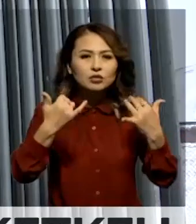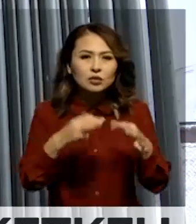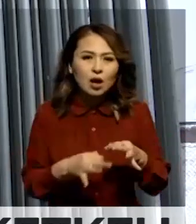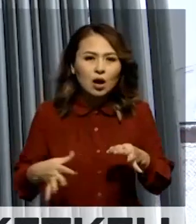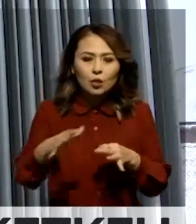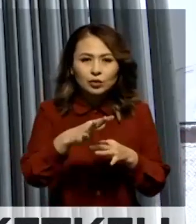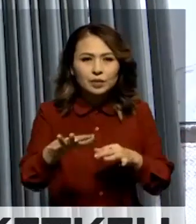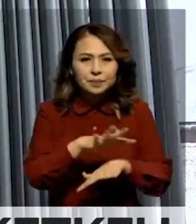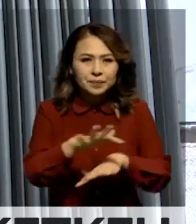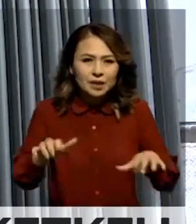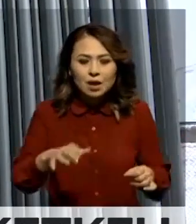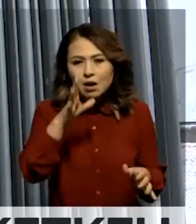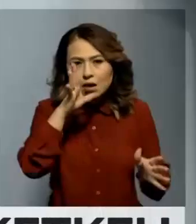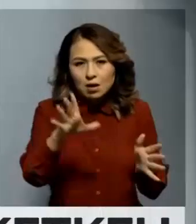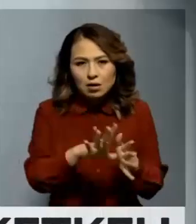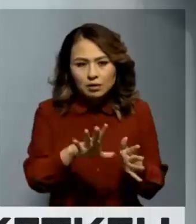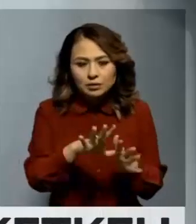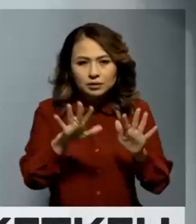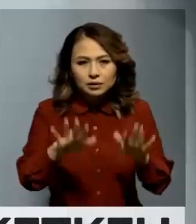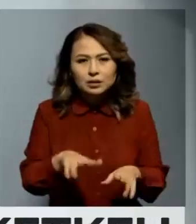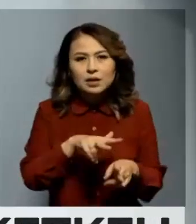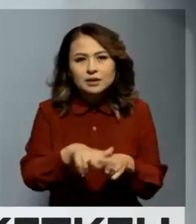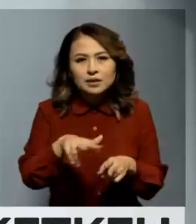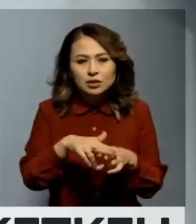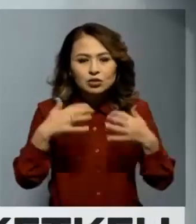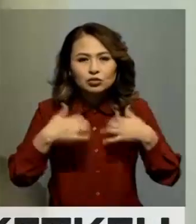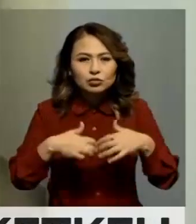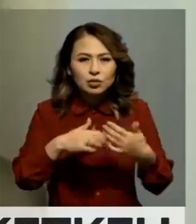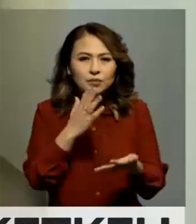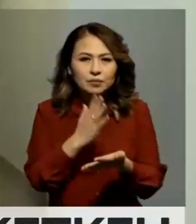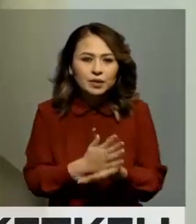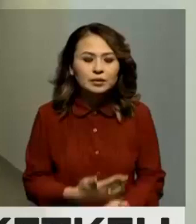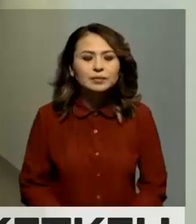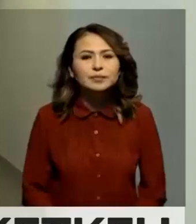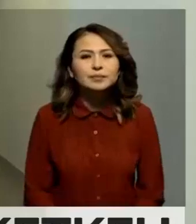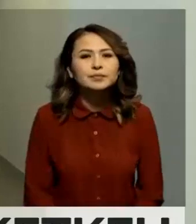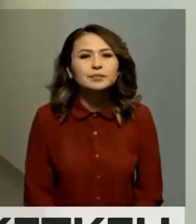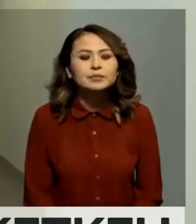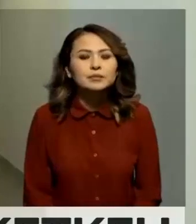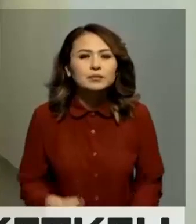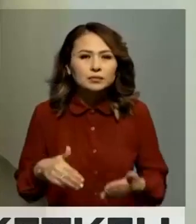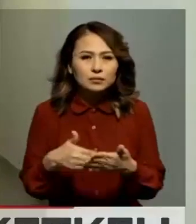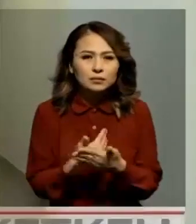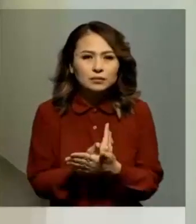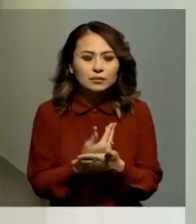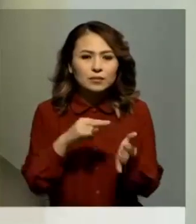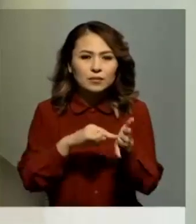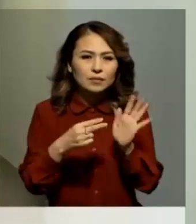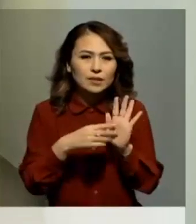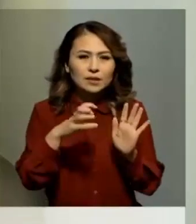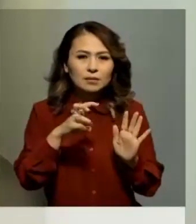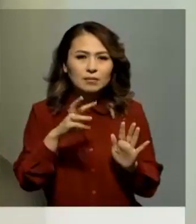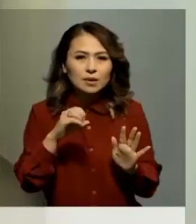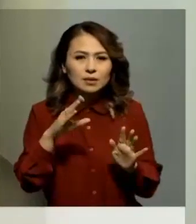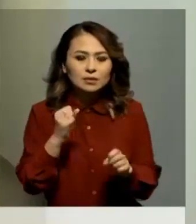билік өкілдері электр станциясына келтірілген залал көлемін есептеп жатыр. Осы жерде жаңадан жобалық сметалық